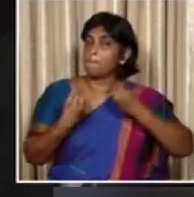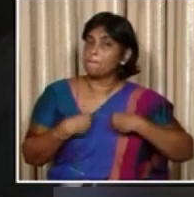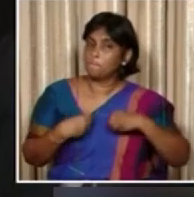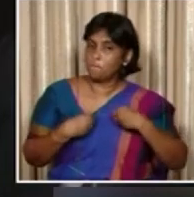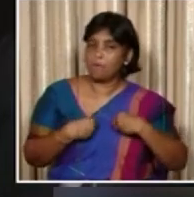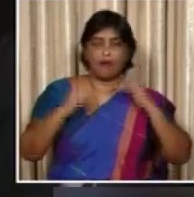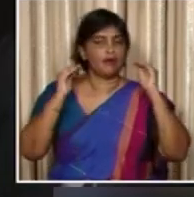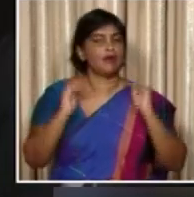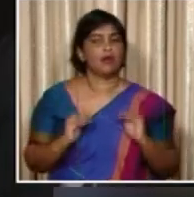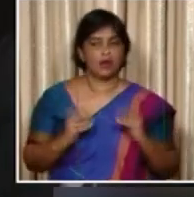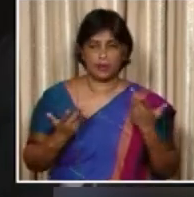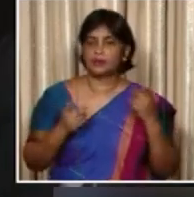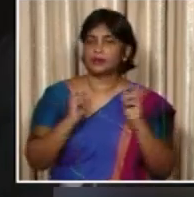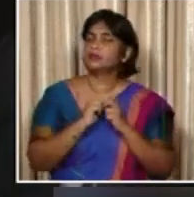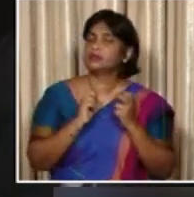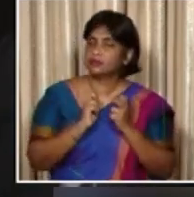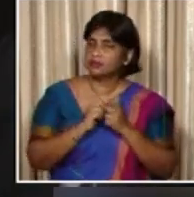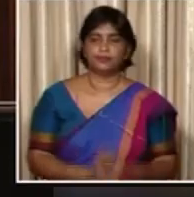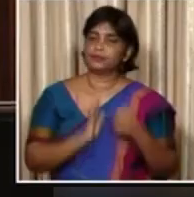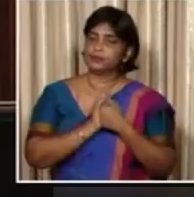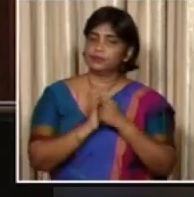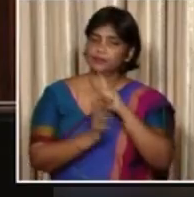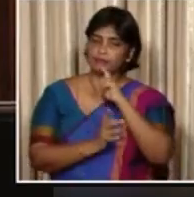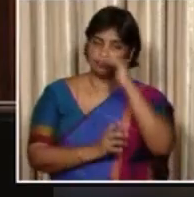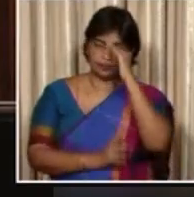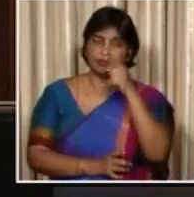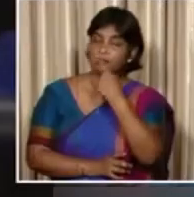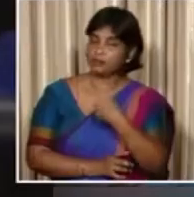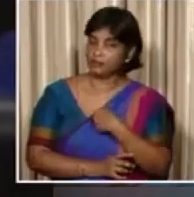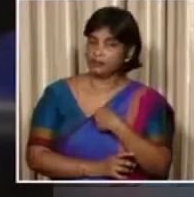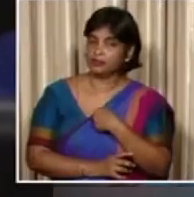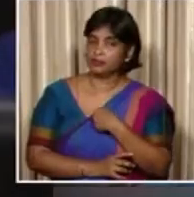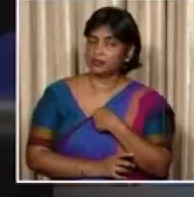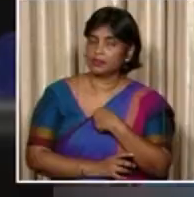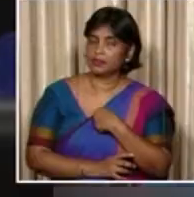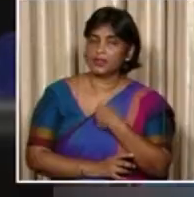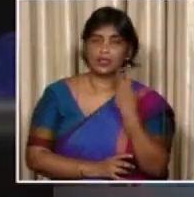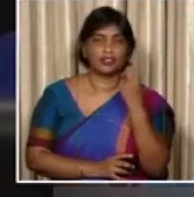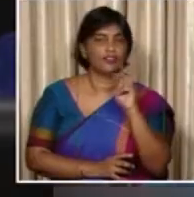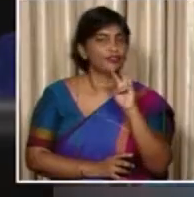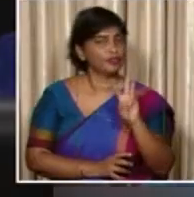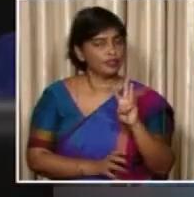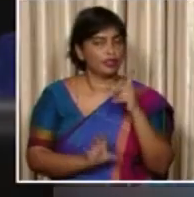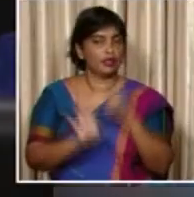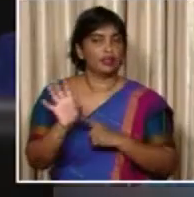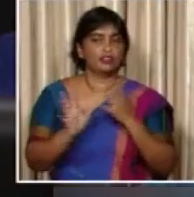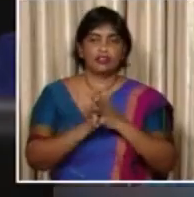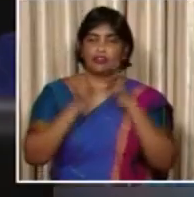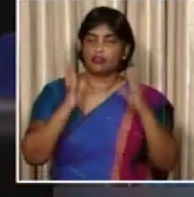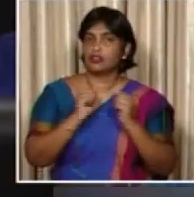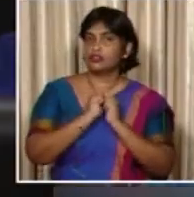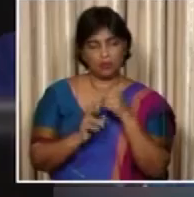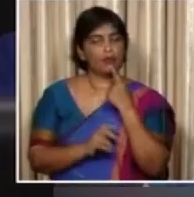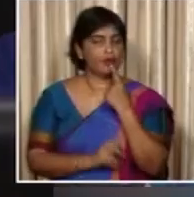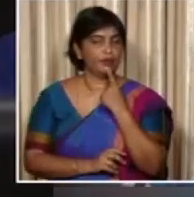අඩු වෙන්නේ නැති අරමුදවලට අපි ගණනාවකට මුණ දෙමු. දැන් එතුමා කිව්වා 2023 වර්ෂයේදී වැඩිම බඳවා ගැනීම